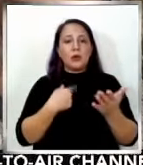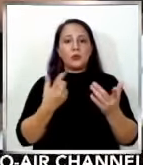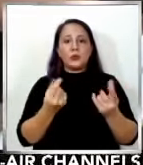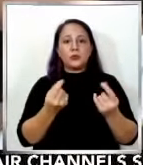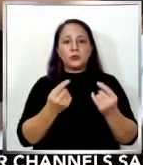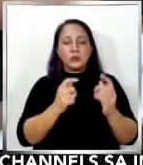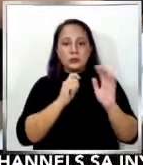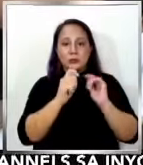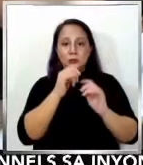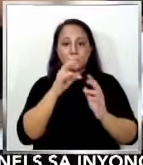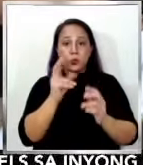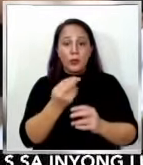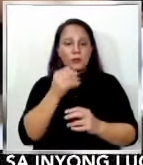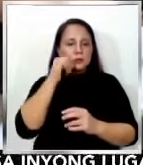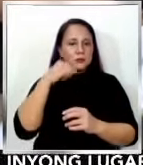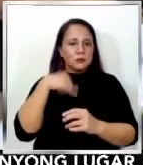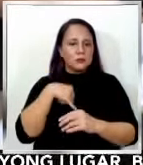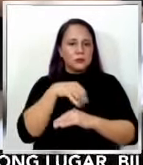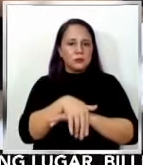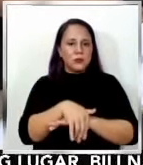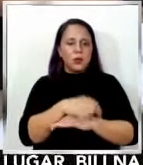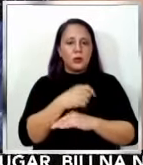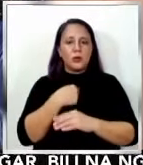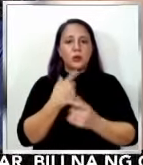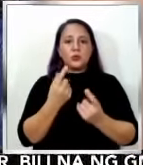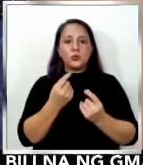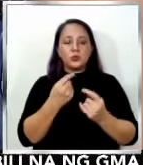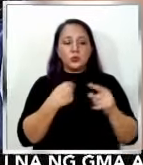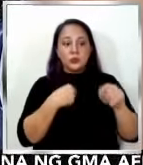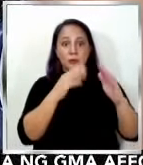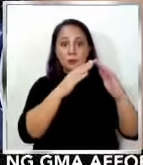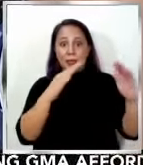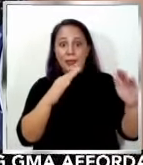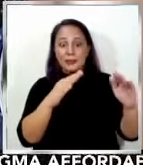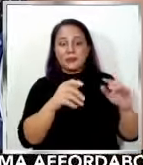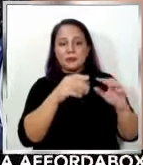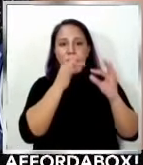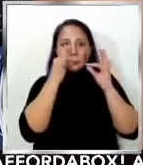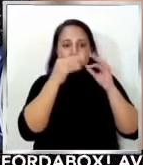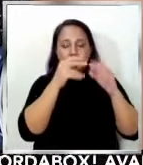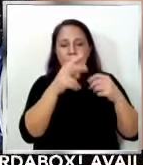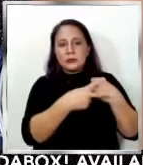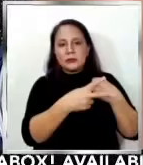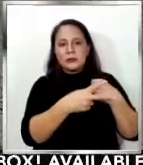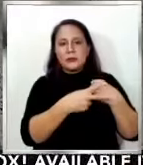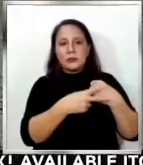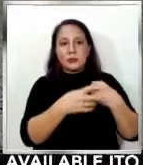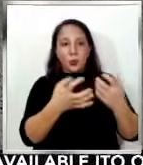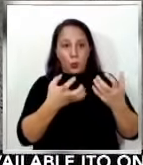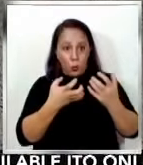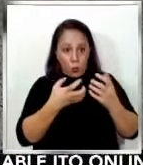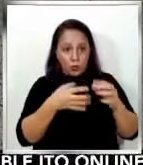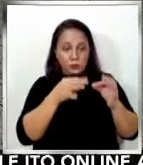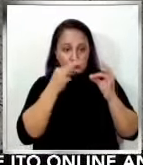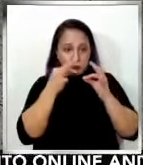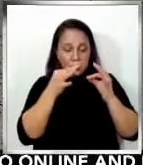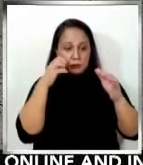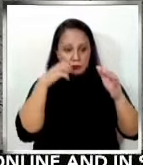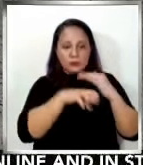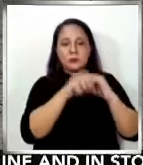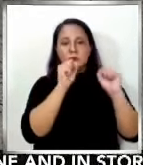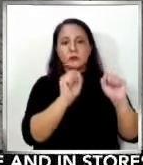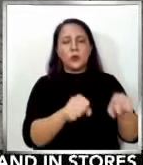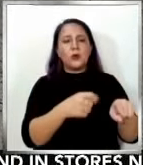kagabi na pag-alamang ginagawang drug din ang bahay para sa mga parokyanong nais bumatak ng shabu. Sa isinagawang